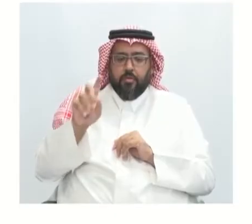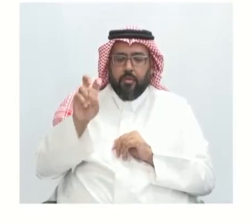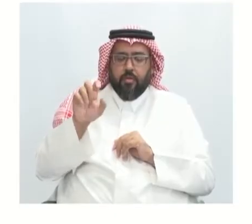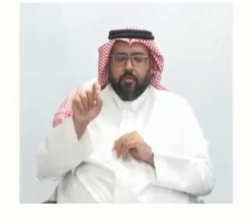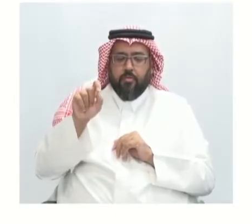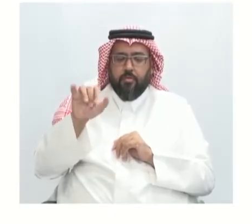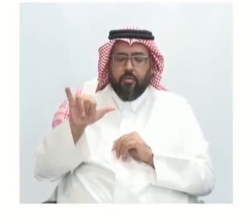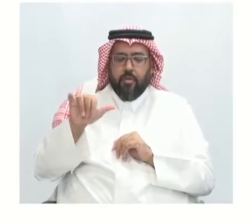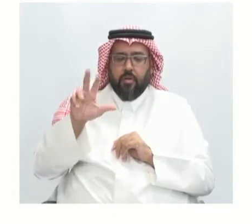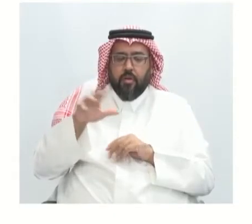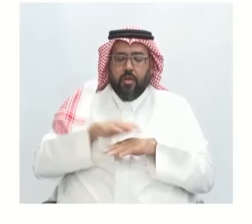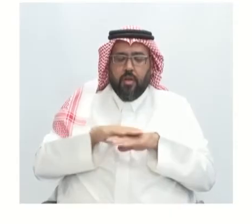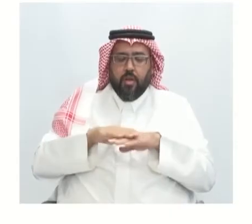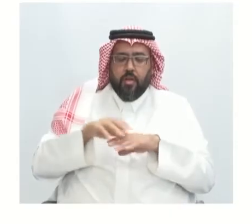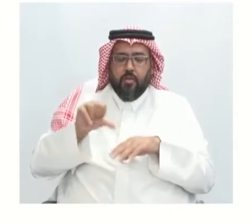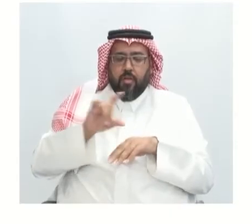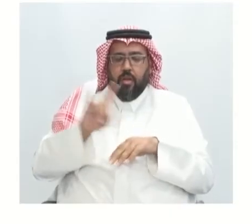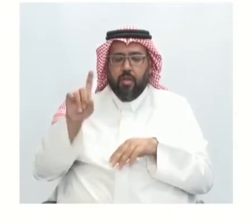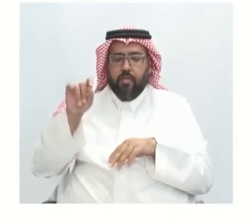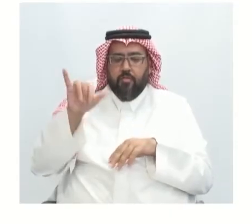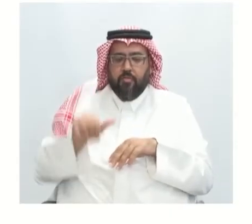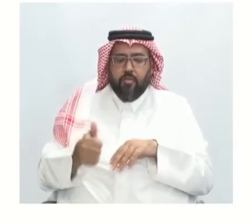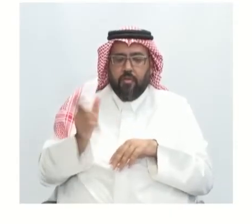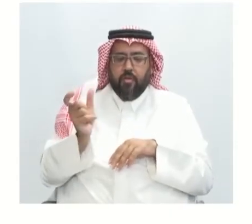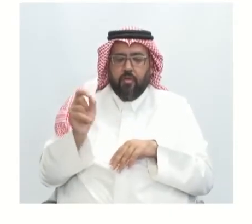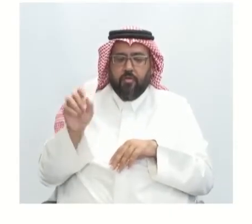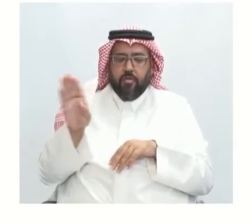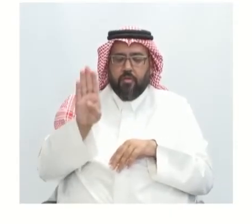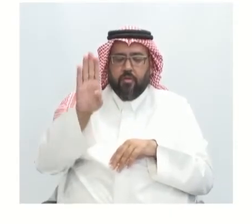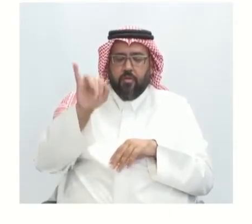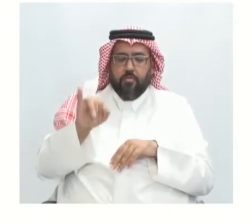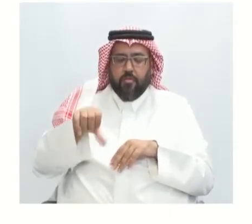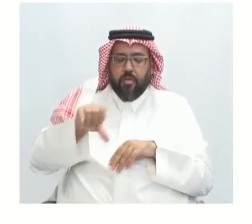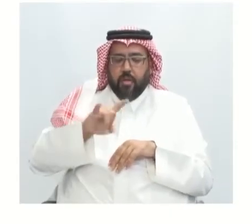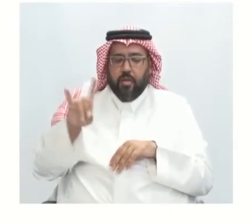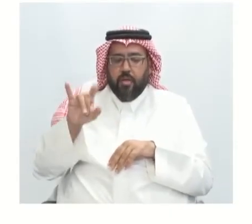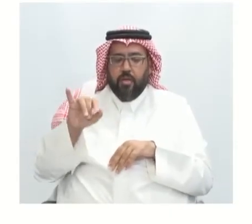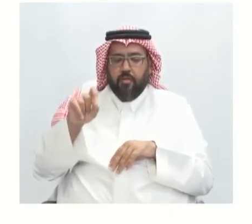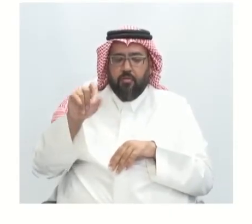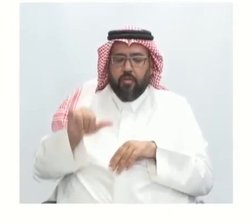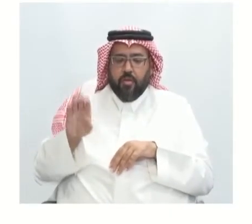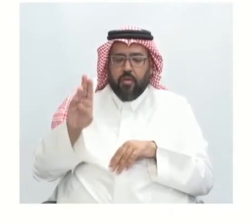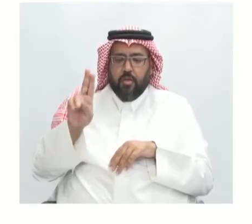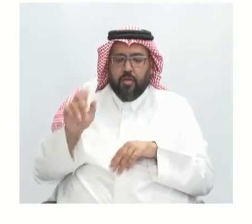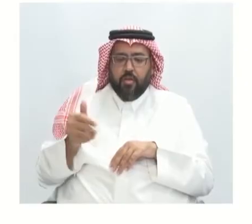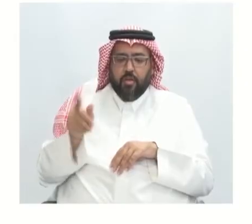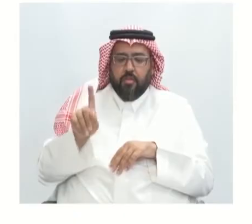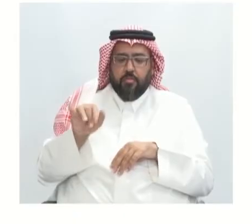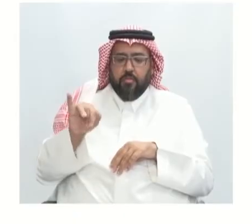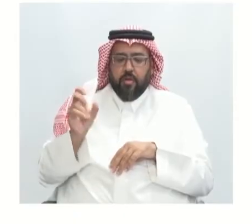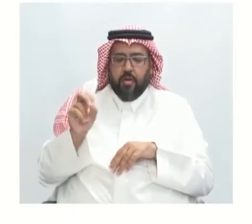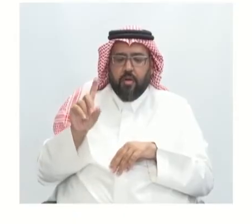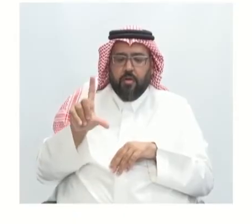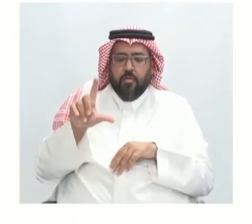في الارض ولا في انفسكم الا في كتاب